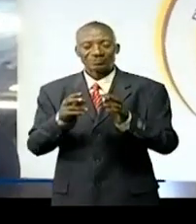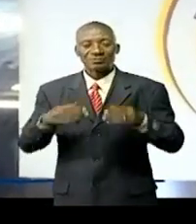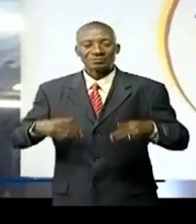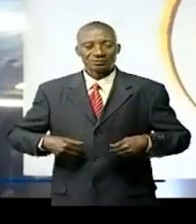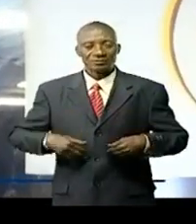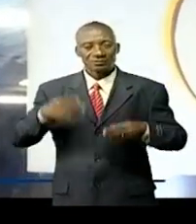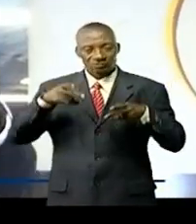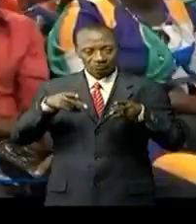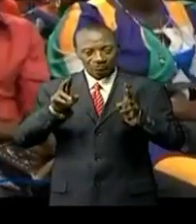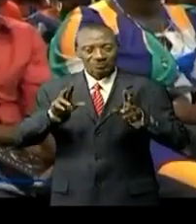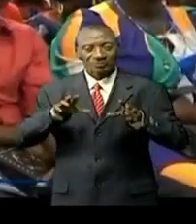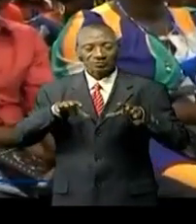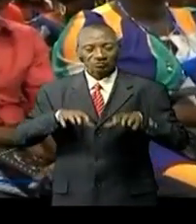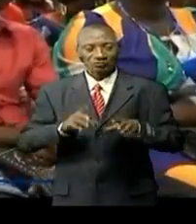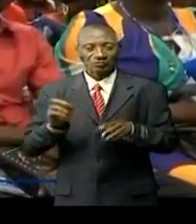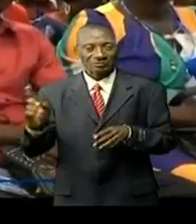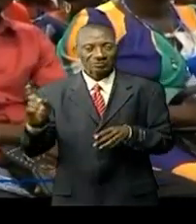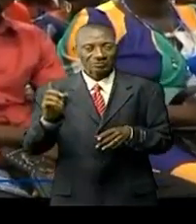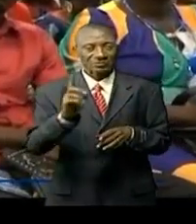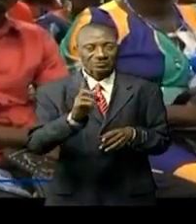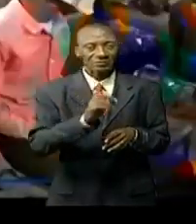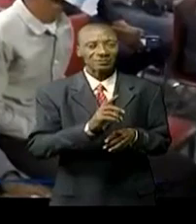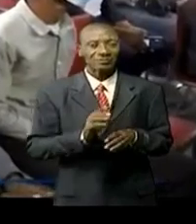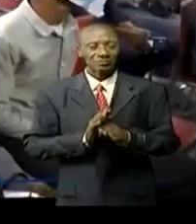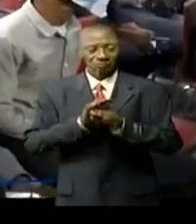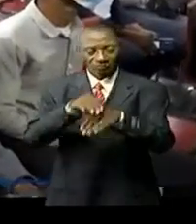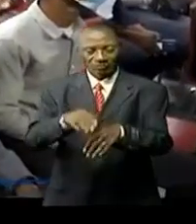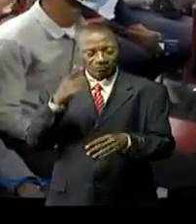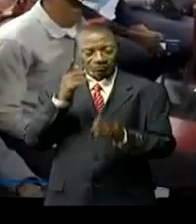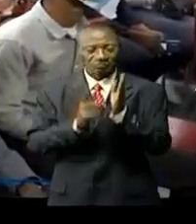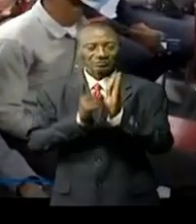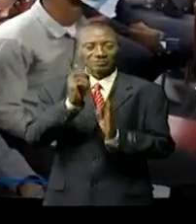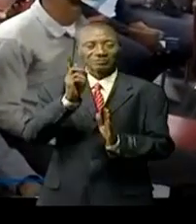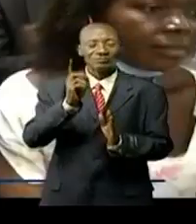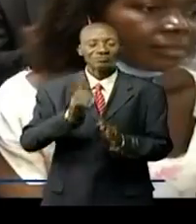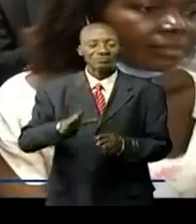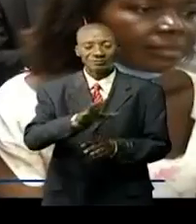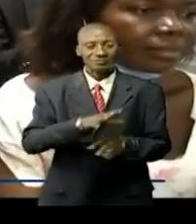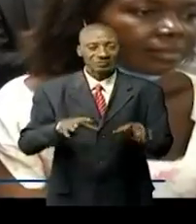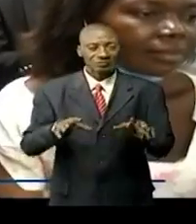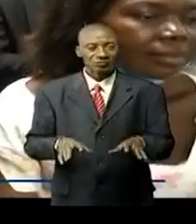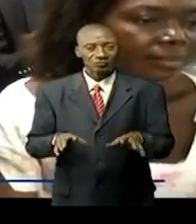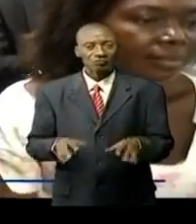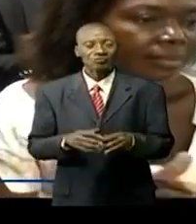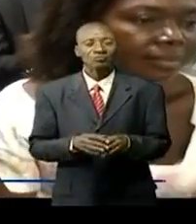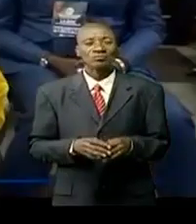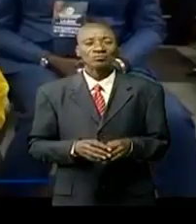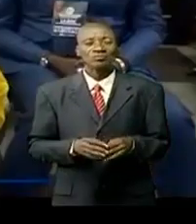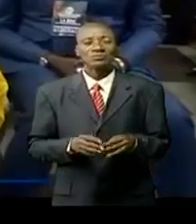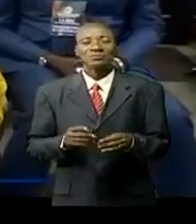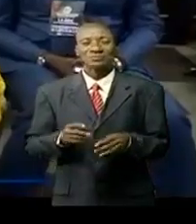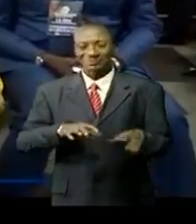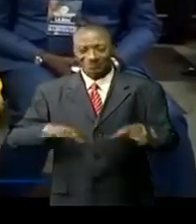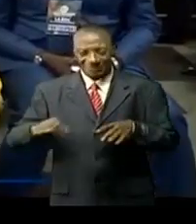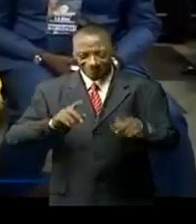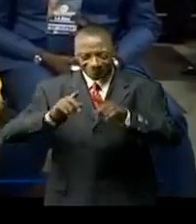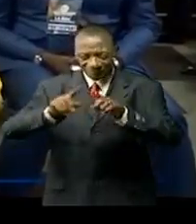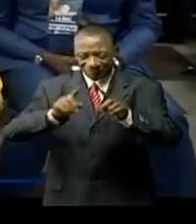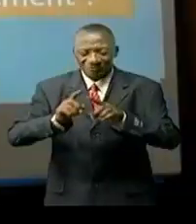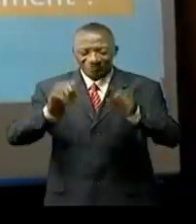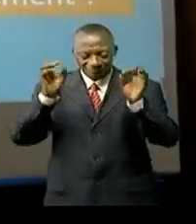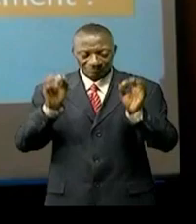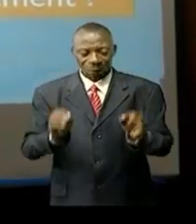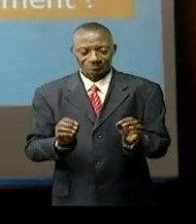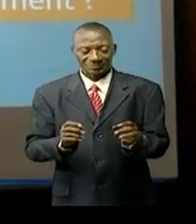de contribuer au tissu économique du pays. Cette structure place l'homme au centre de toute activité. Mais seulement, cet